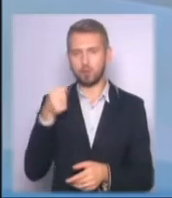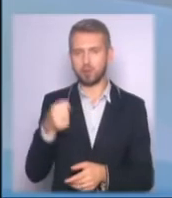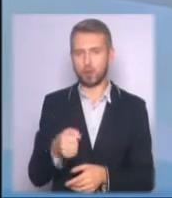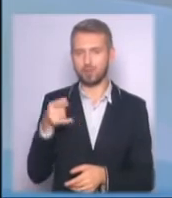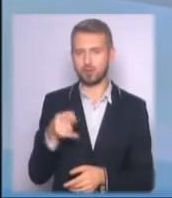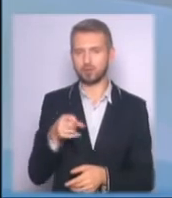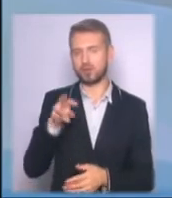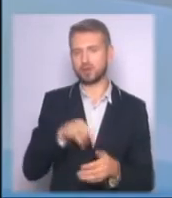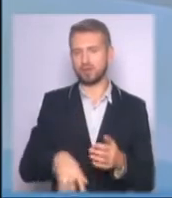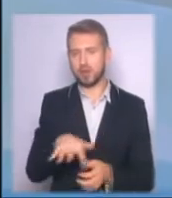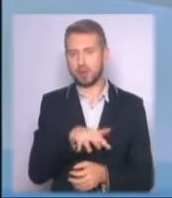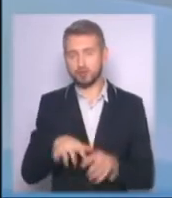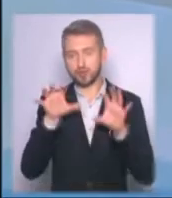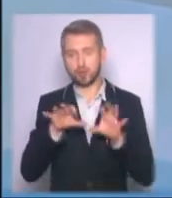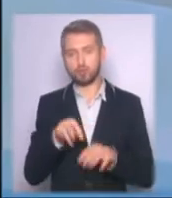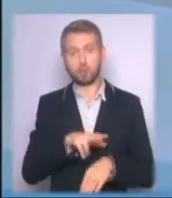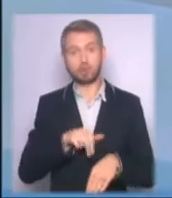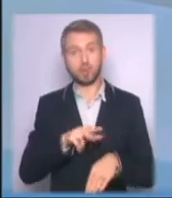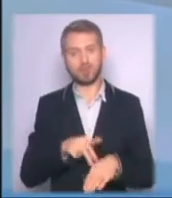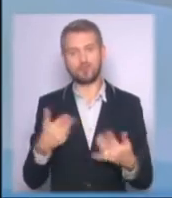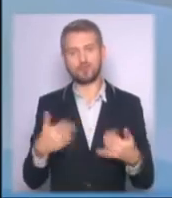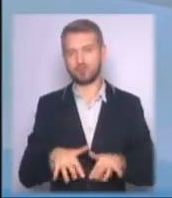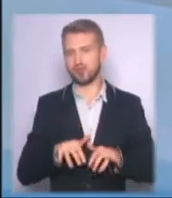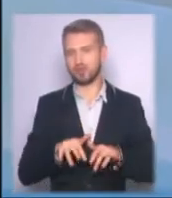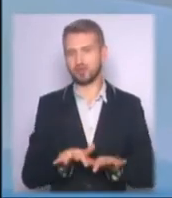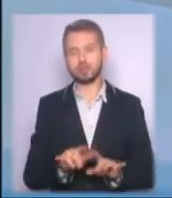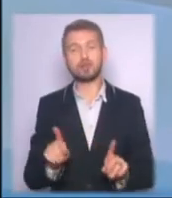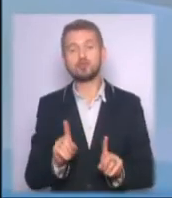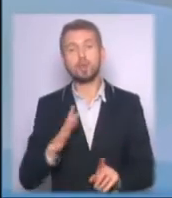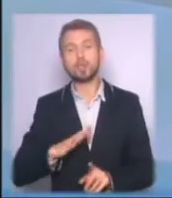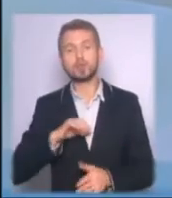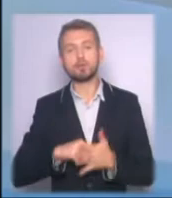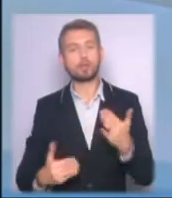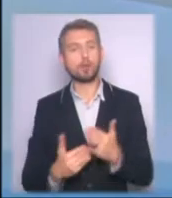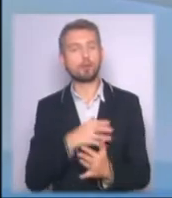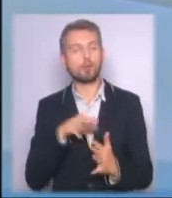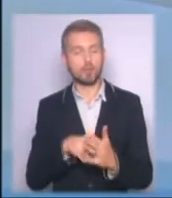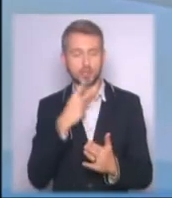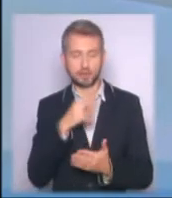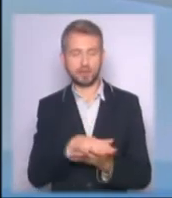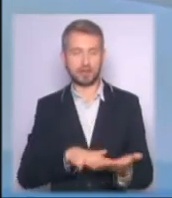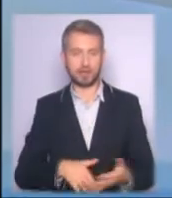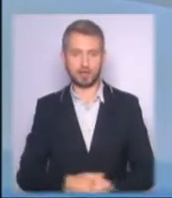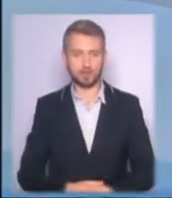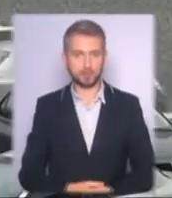штрафмайданчики. Водночас закон про міліцію втрачає чинність. Чого очікувати від нововведень? В сюжеті Богдана Бур'яненка.